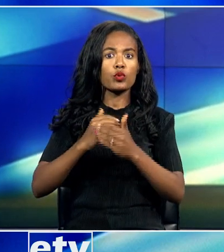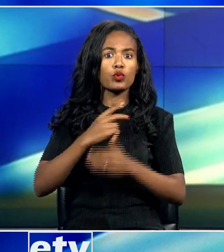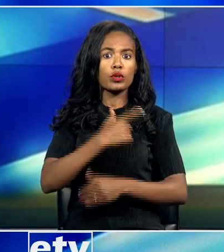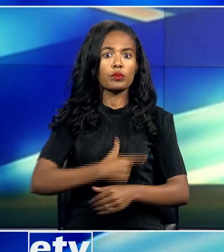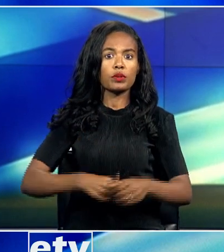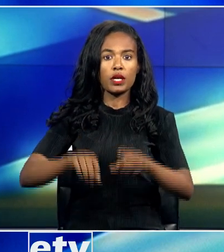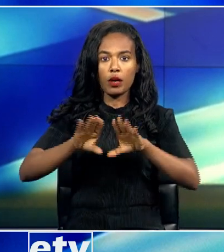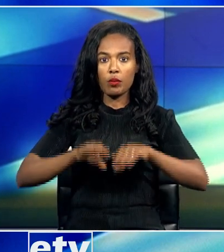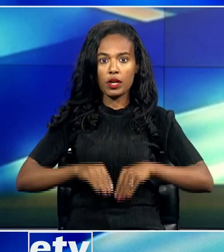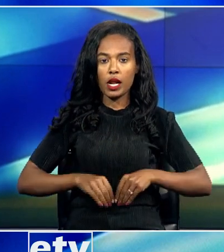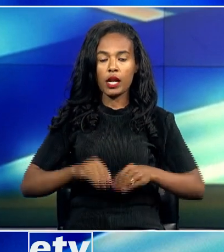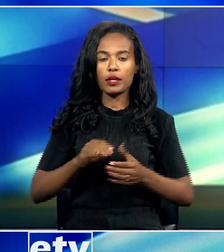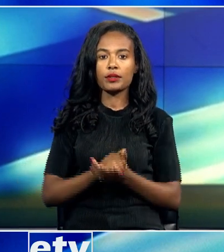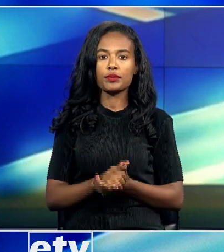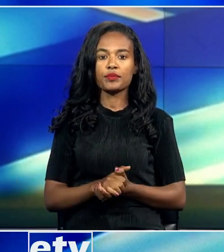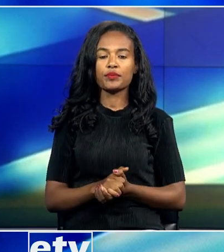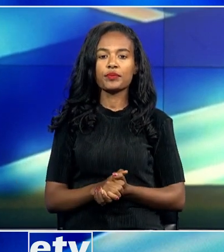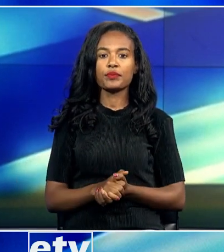ተቀብለናል።